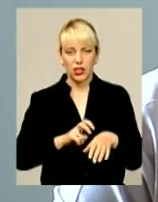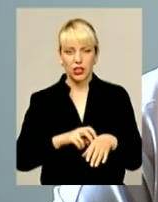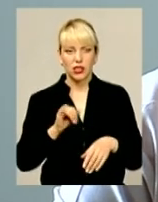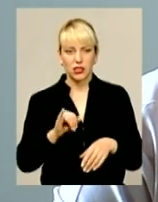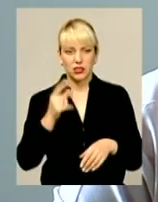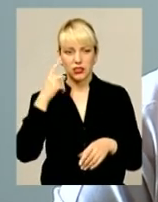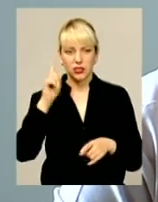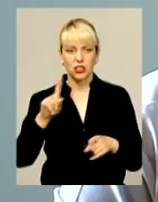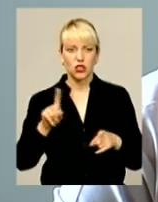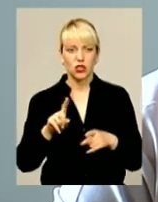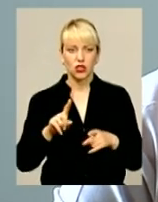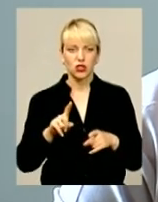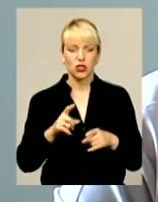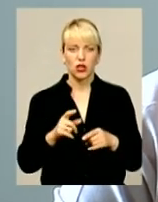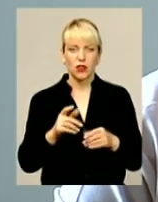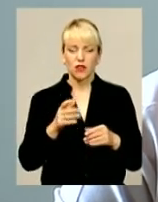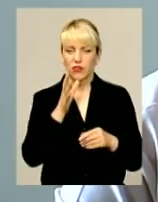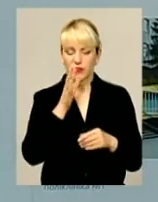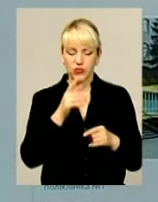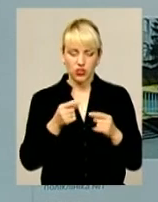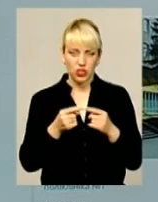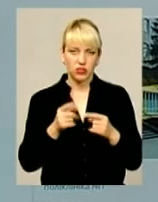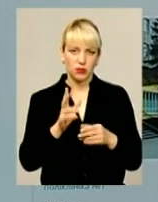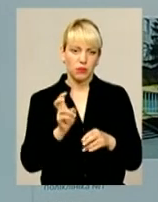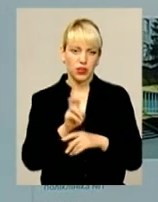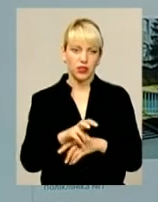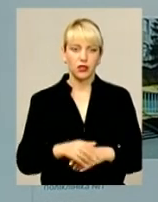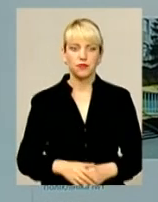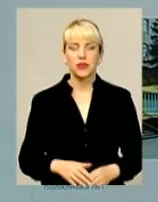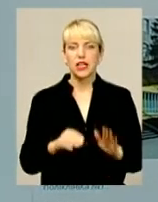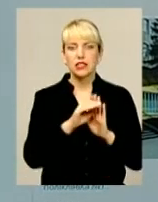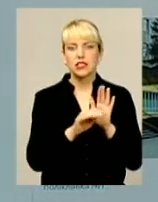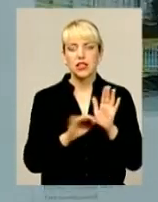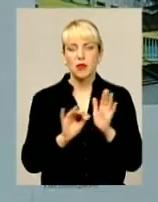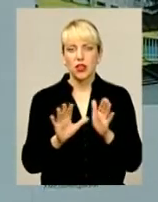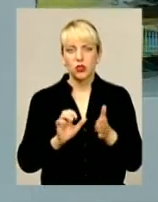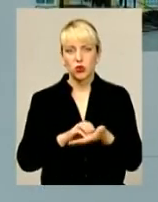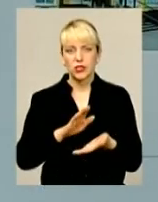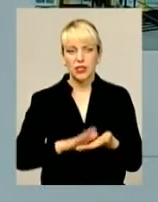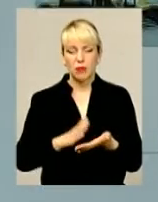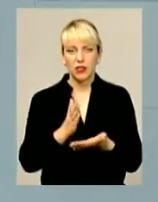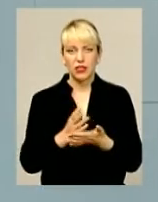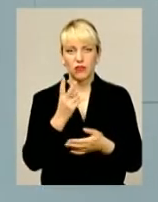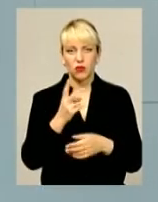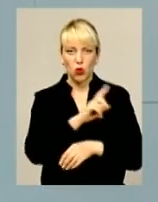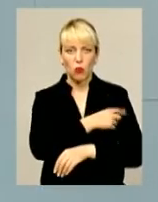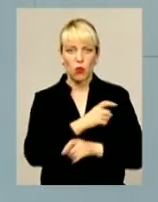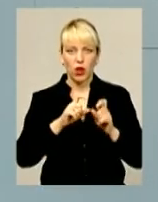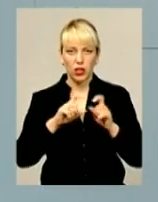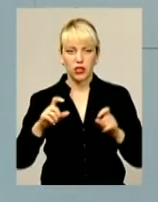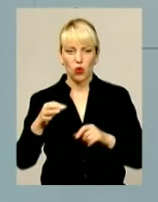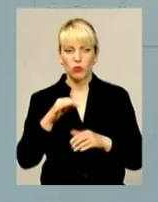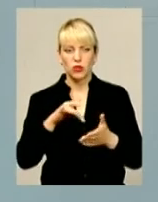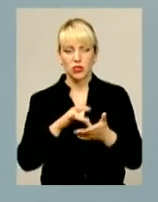знає, що приблизно в такий-то час вона може зайти. Система електронного запису наразі діє у двох поліклініках обласного центру.